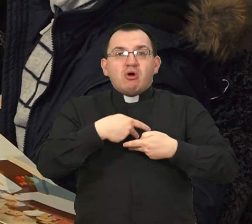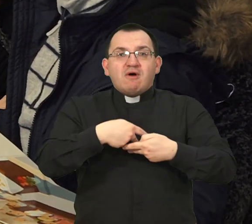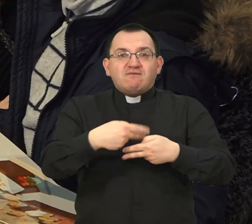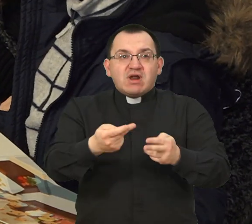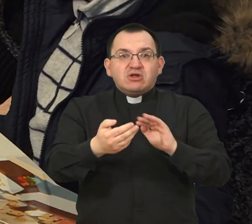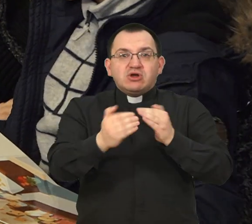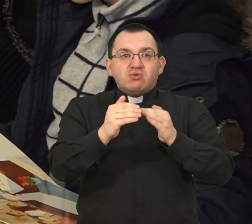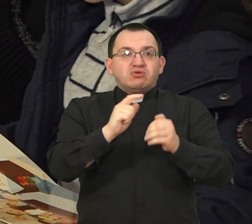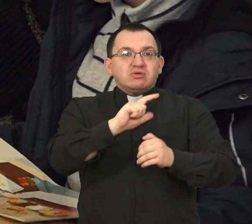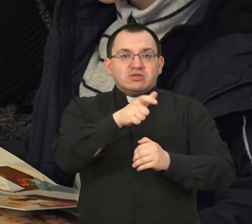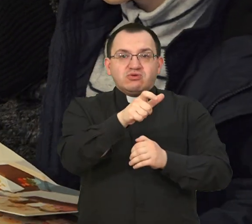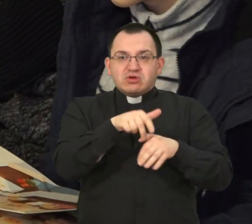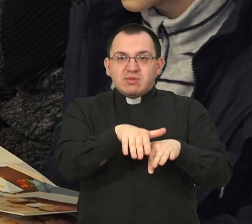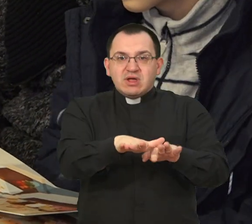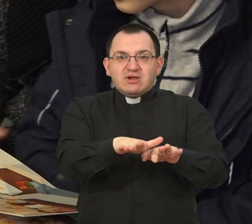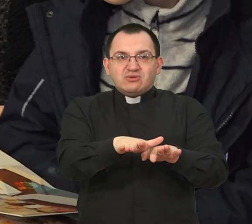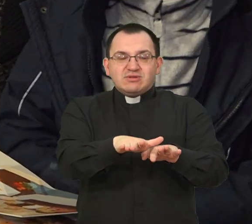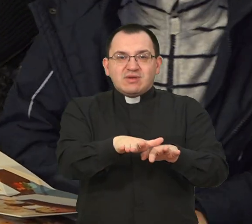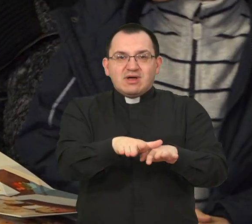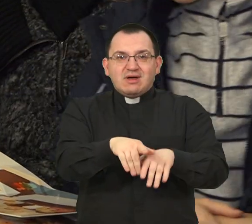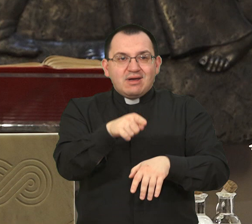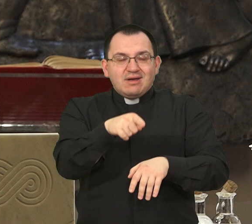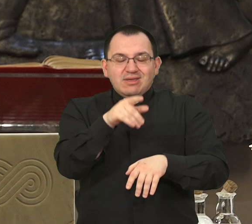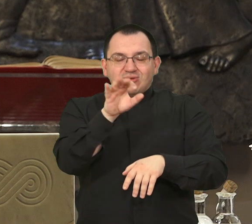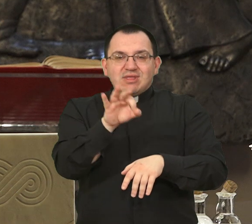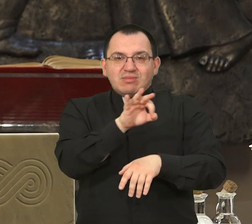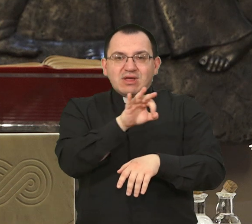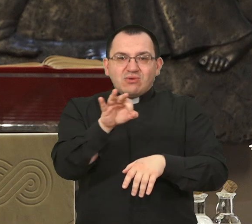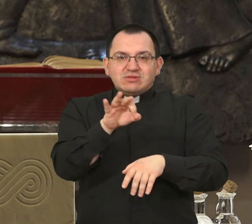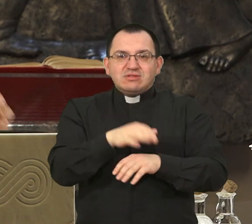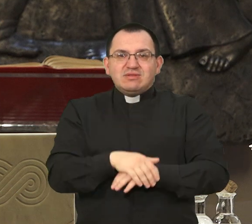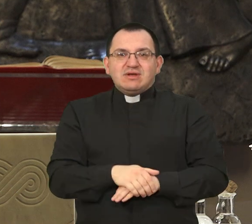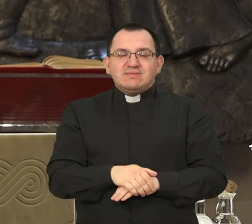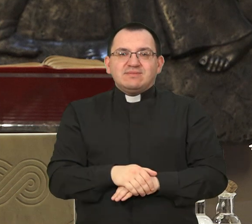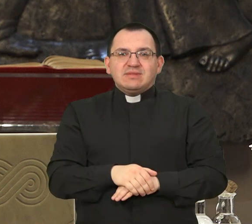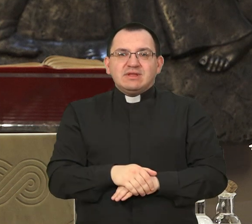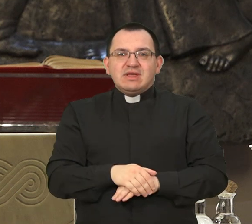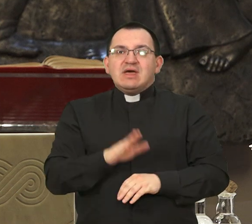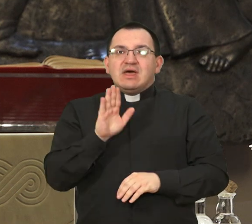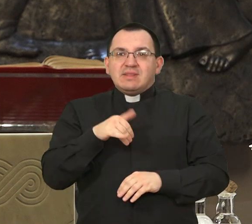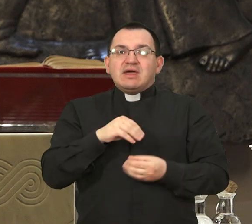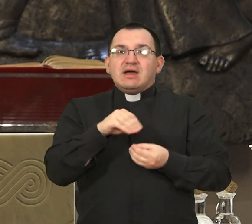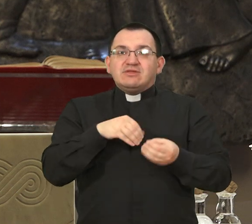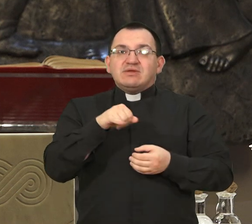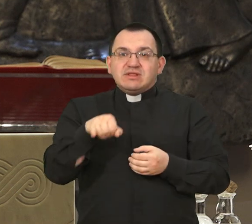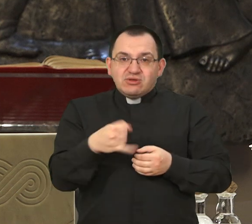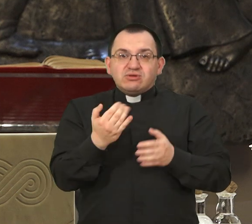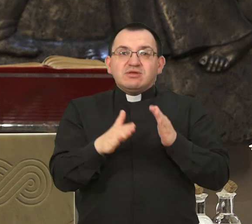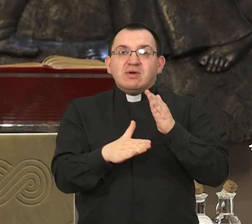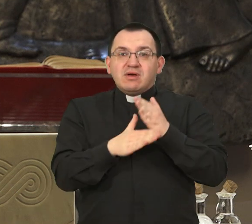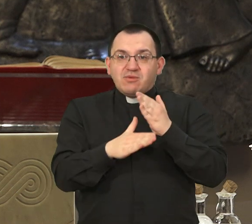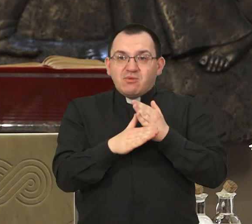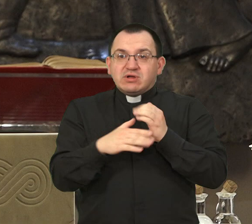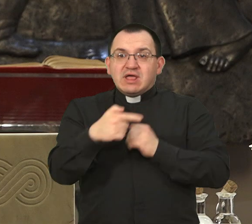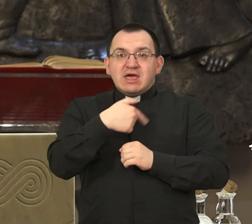drugim ljudima. I to je onaj koji blagoslivlja, koji posvećuje. Neka nam sveti Josip pomogne da